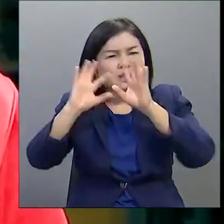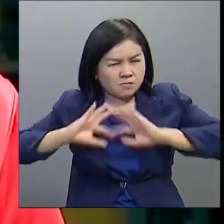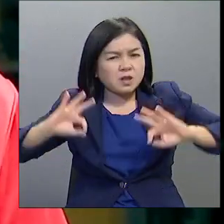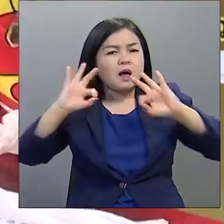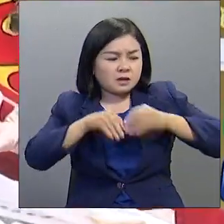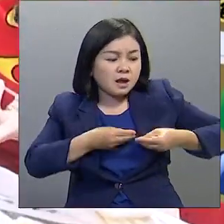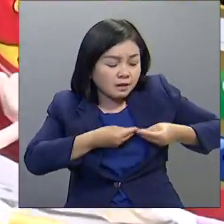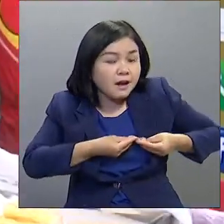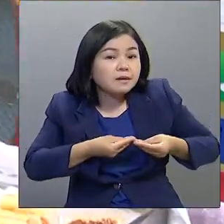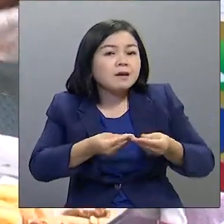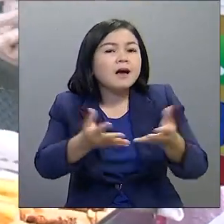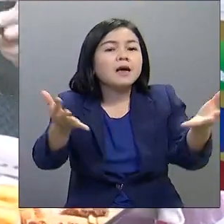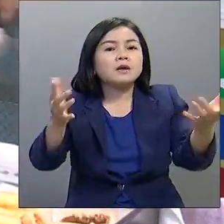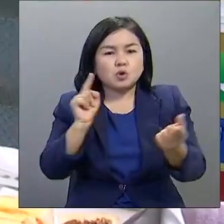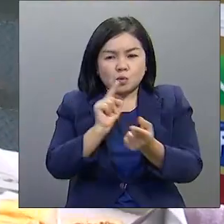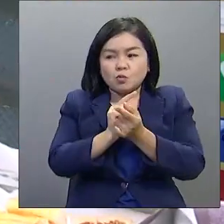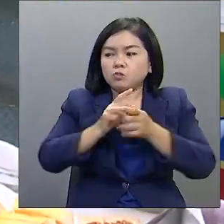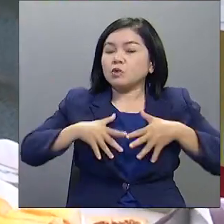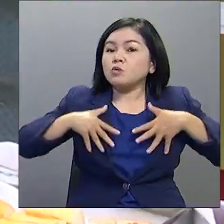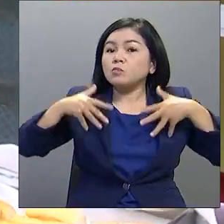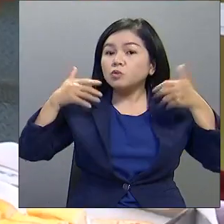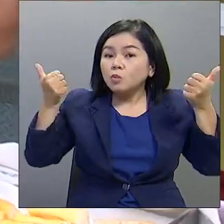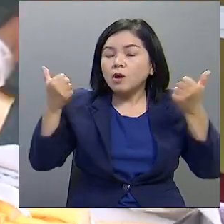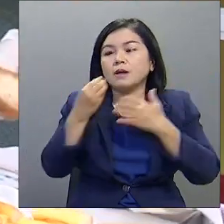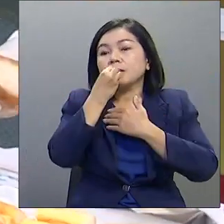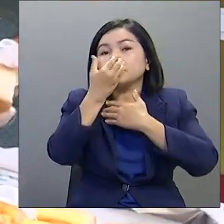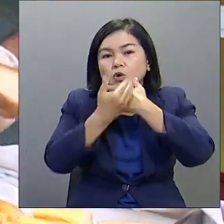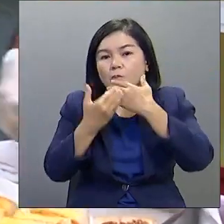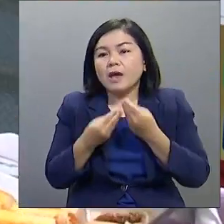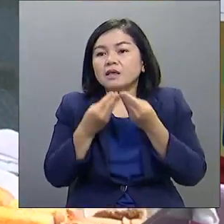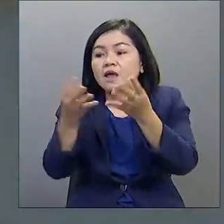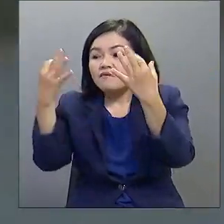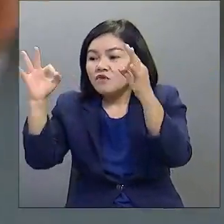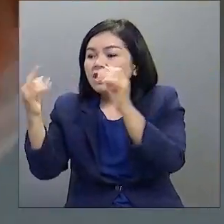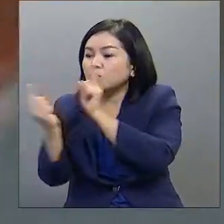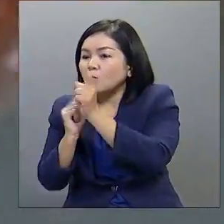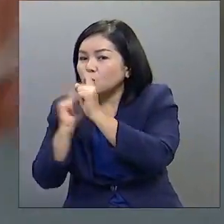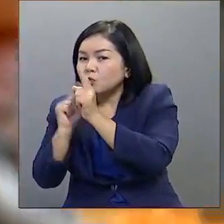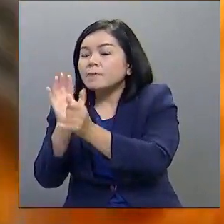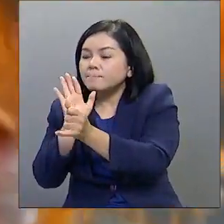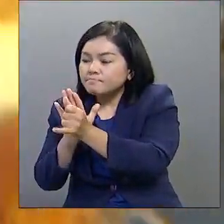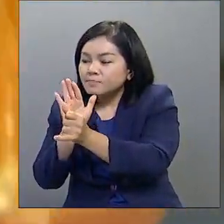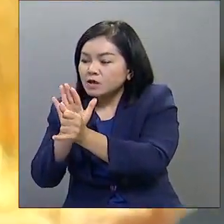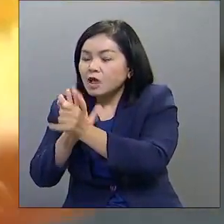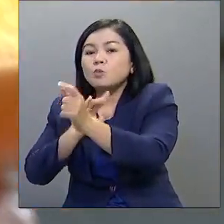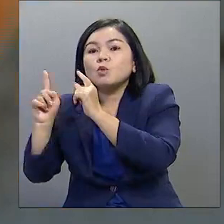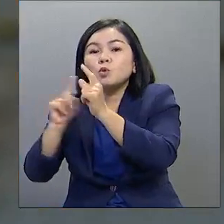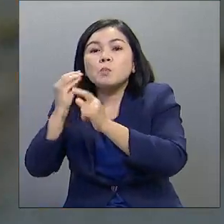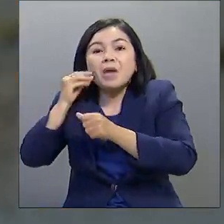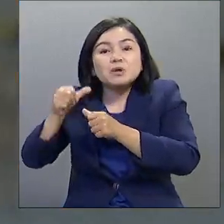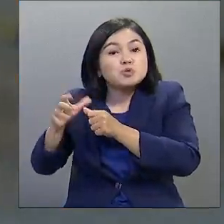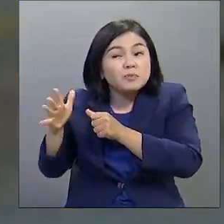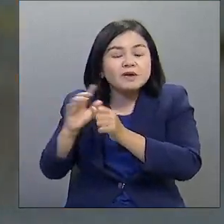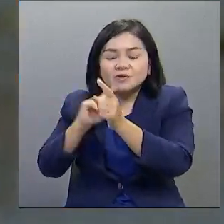ความสุขและทุกครั้งที่ผมเอาขนมปังไปแจกผมก็จะไปพูดคุยให้กำลังใจกับ อย่างคนไร้บ้านประมาณนี